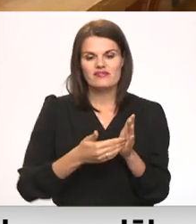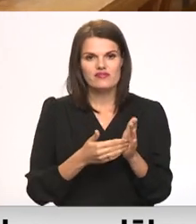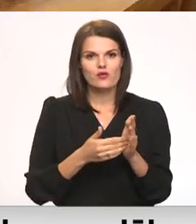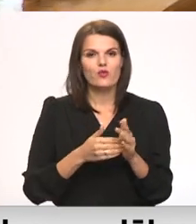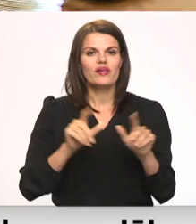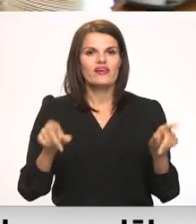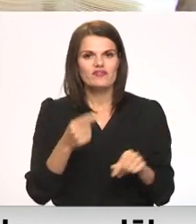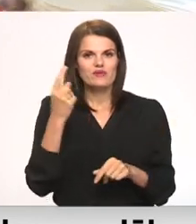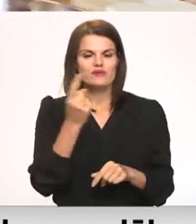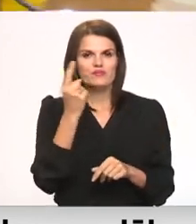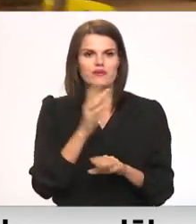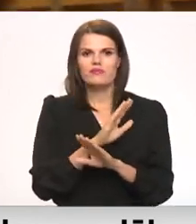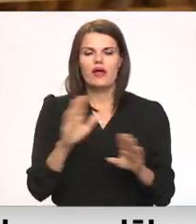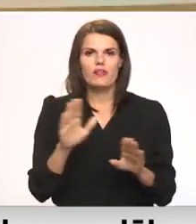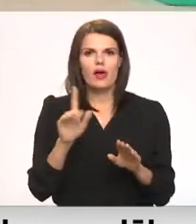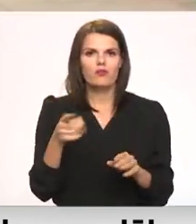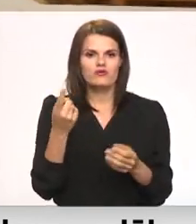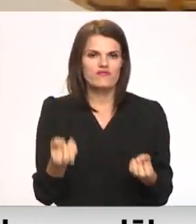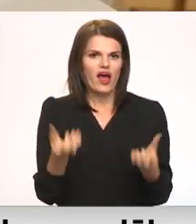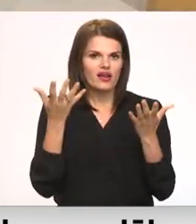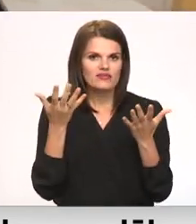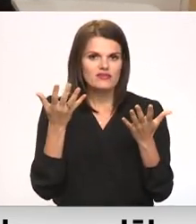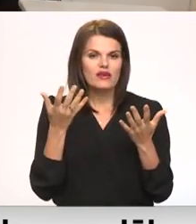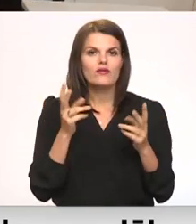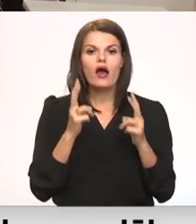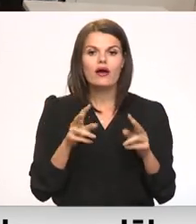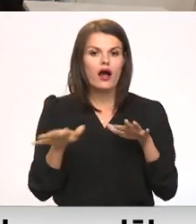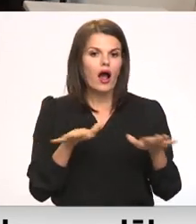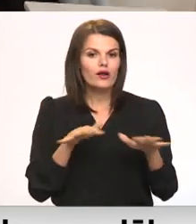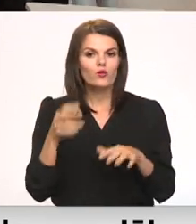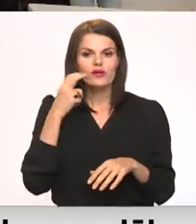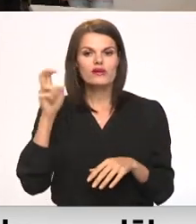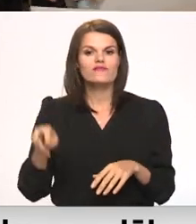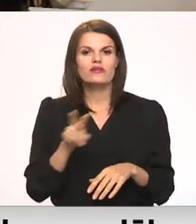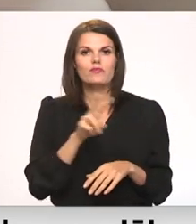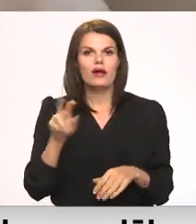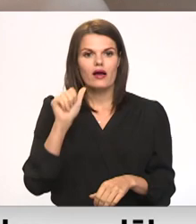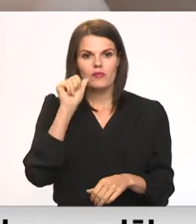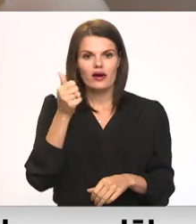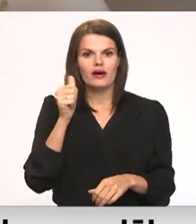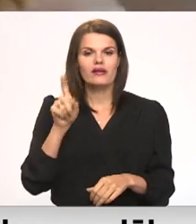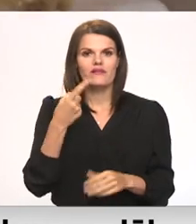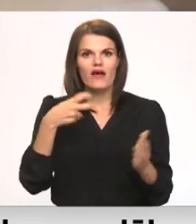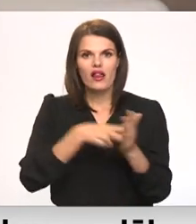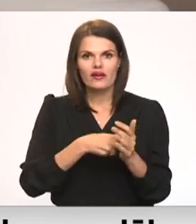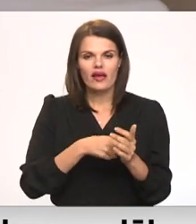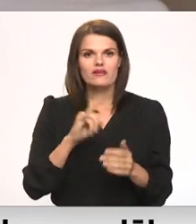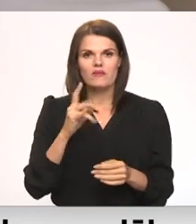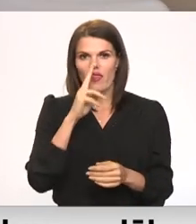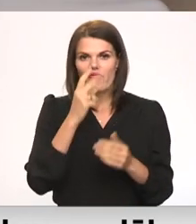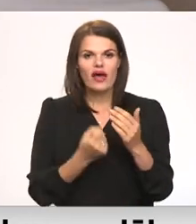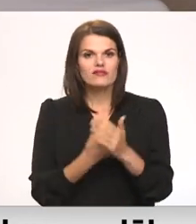vismaz pirmdien nebūs līdz galam skaidra. Kā rīkoties vecākam, kuram vēl rītdien reģistrēt bērnus